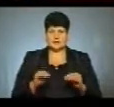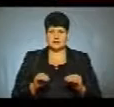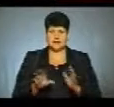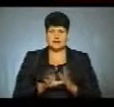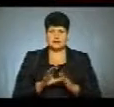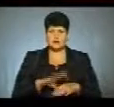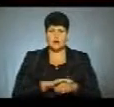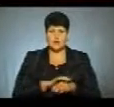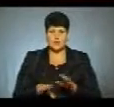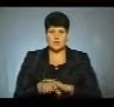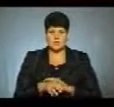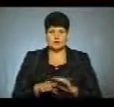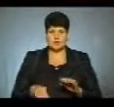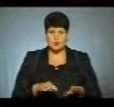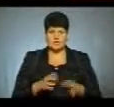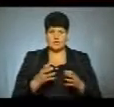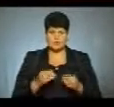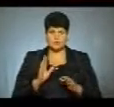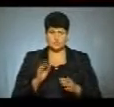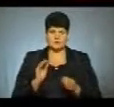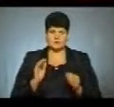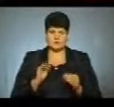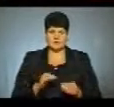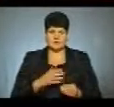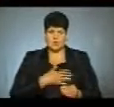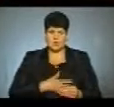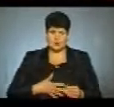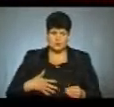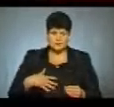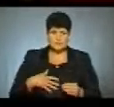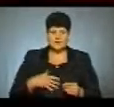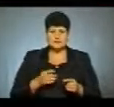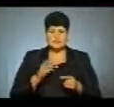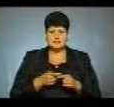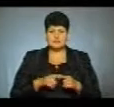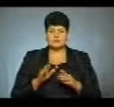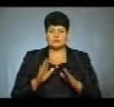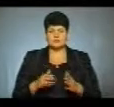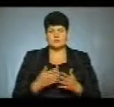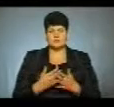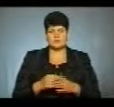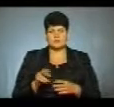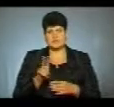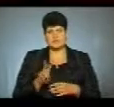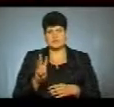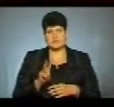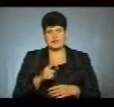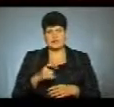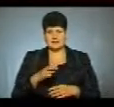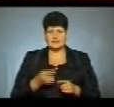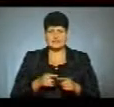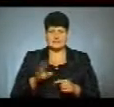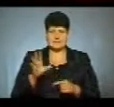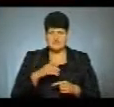електроди на руки, на ноги. Зараз будуть ще накладені електроди на грудну клітку. Вона буде тривати в межах 2-3 хвилин. Але це